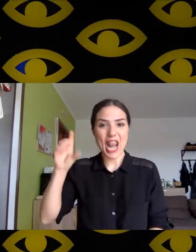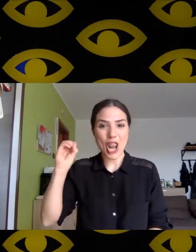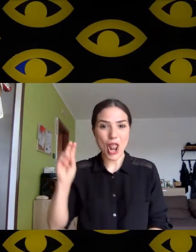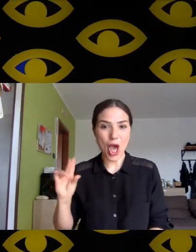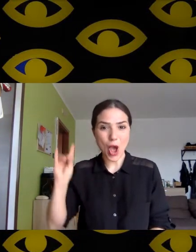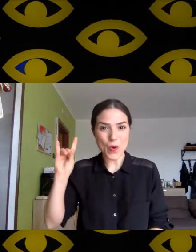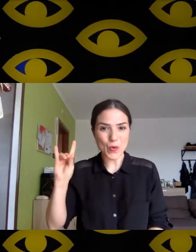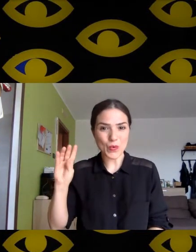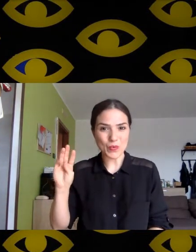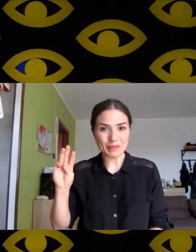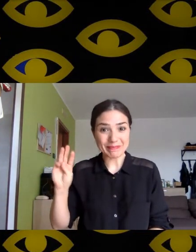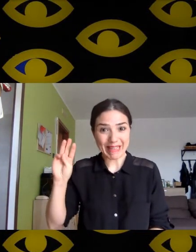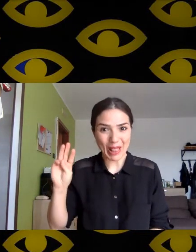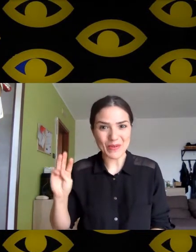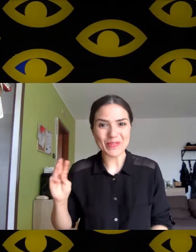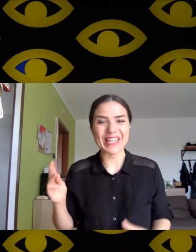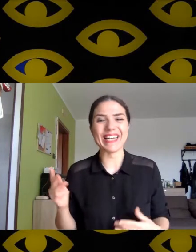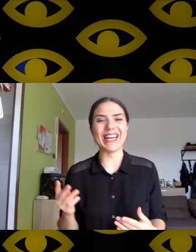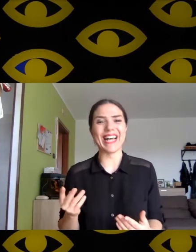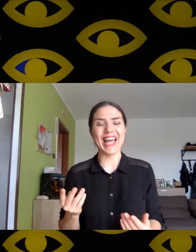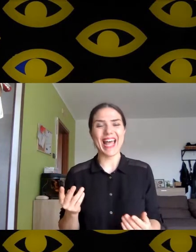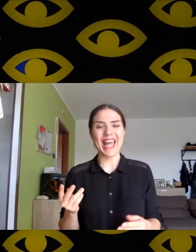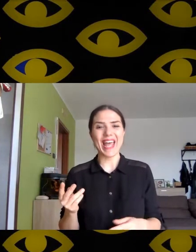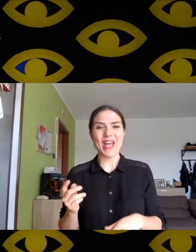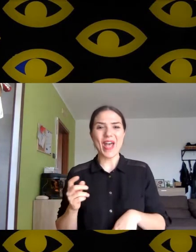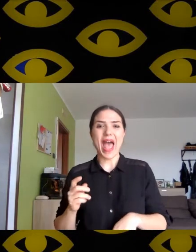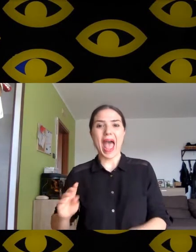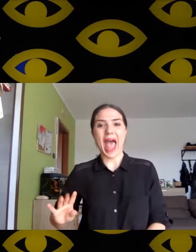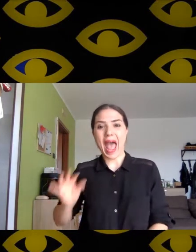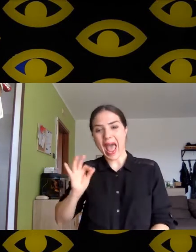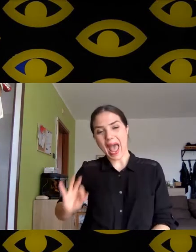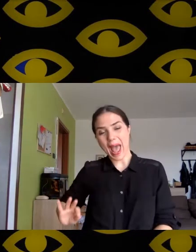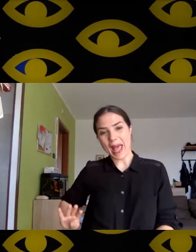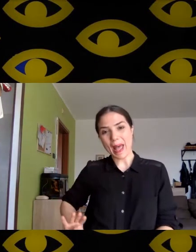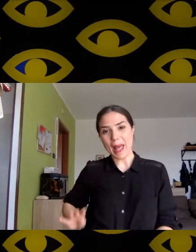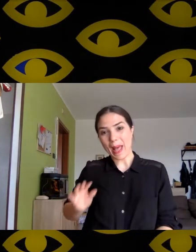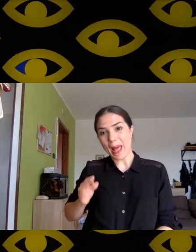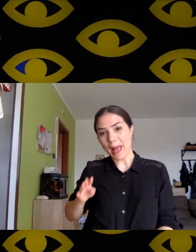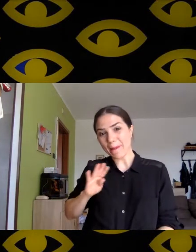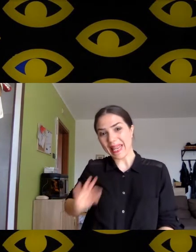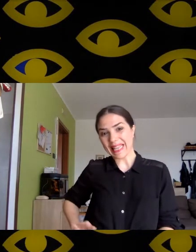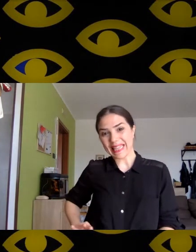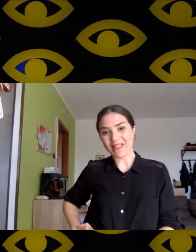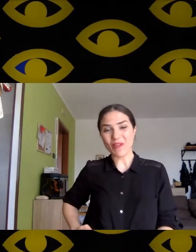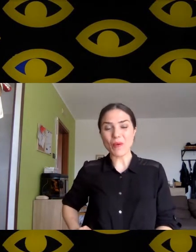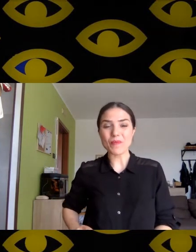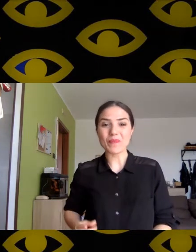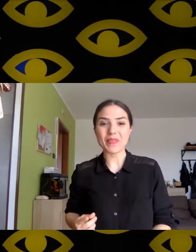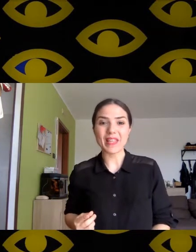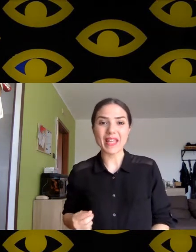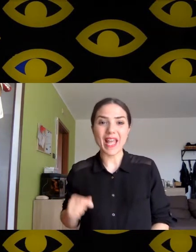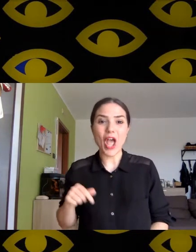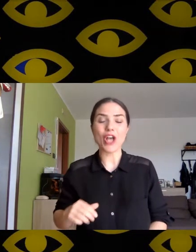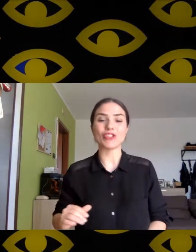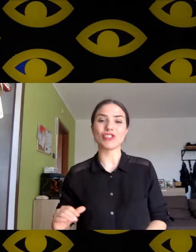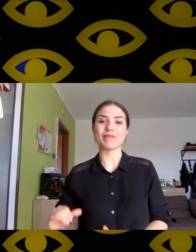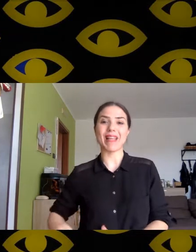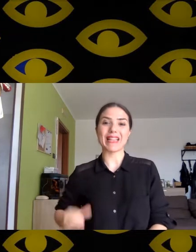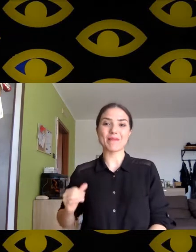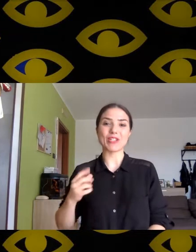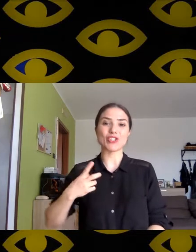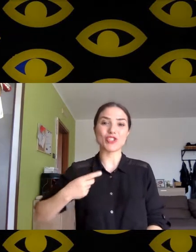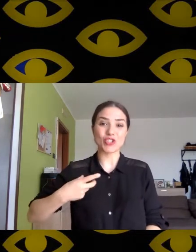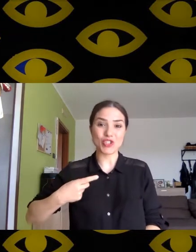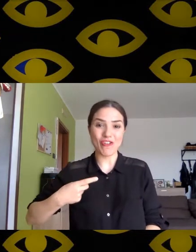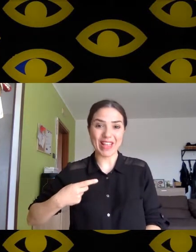in giorno. Di solito questo Yellow Happy Hour lo facciamo di sabato, ma oggi l'abbiamo anticipato di giovedì per diversi